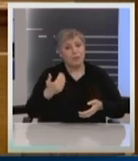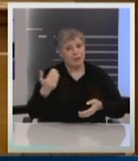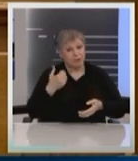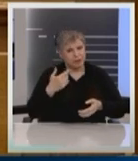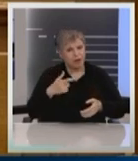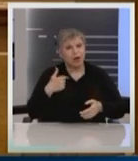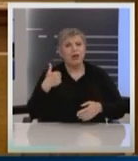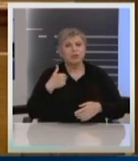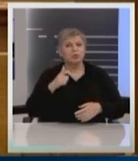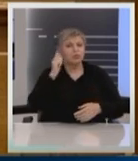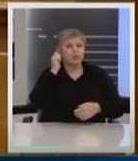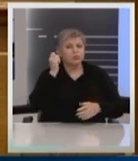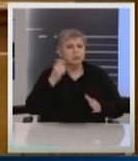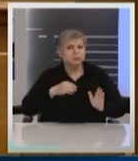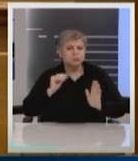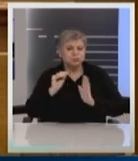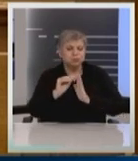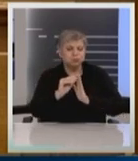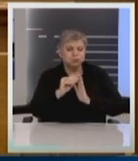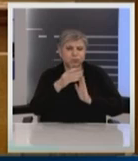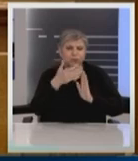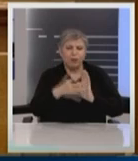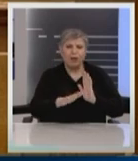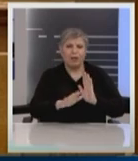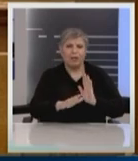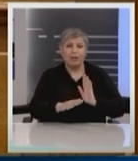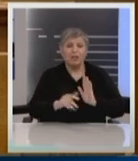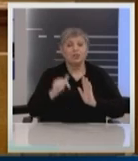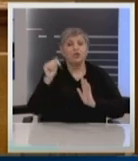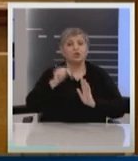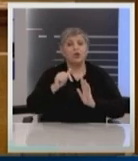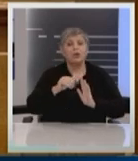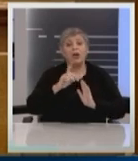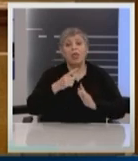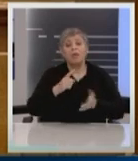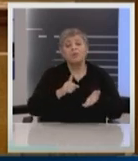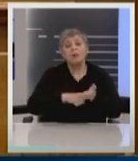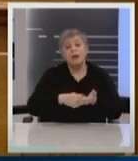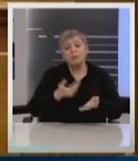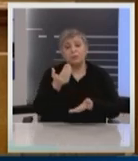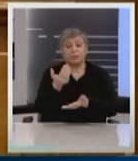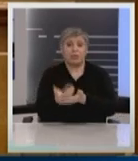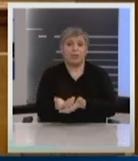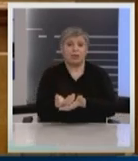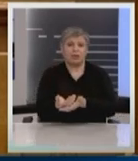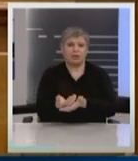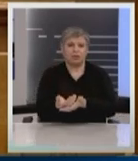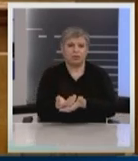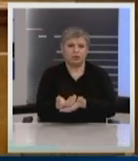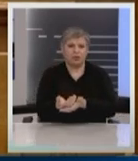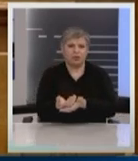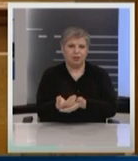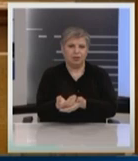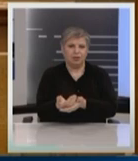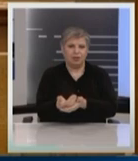εγγράφετο απευθείας στο λογαριασμό έμπαινε ο Μπουναμάς του δικαιουμένου, τώρα